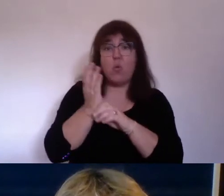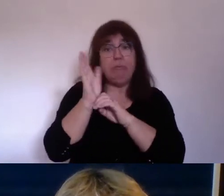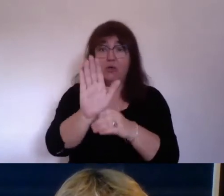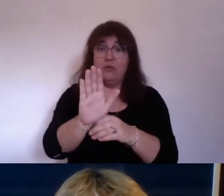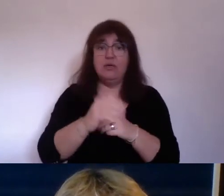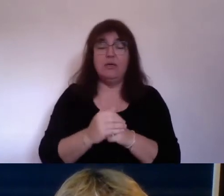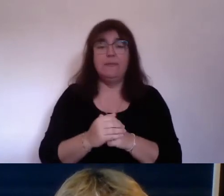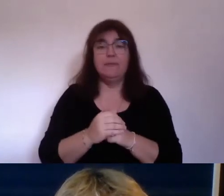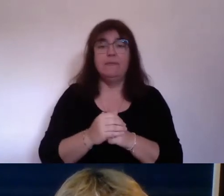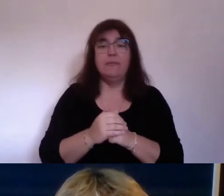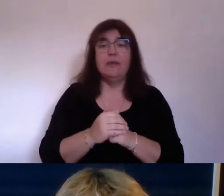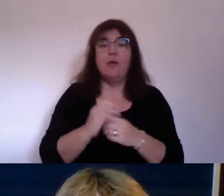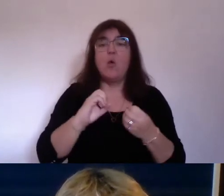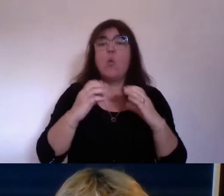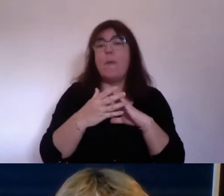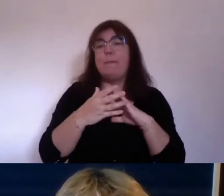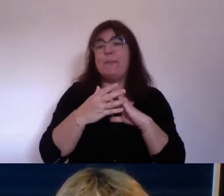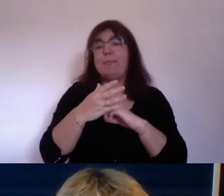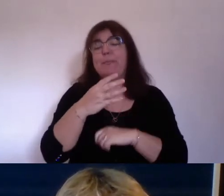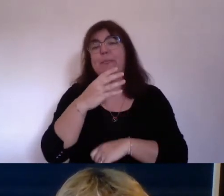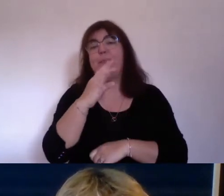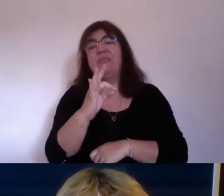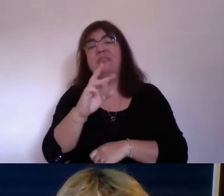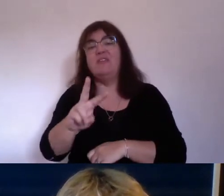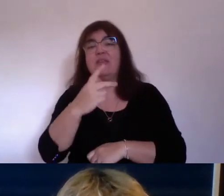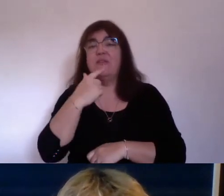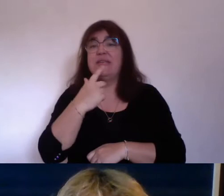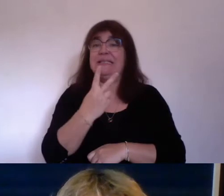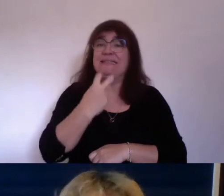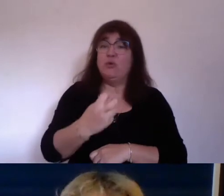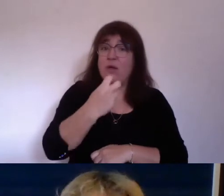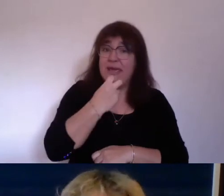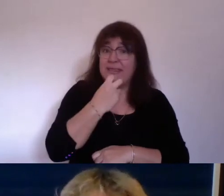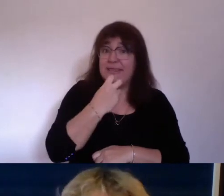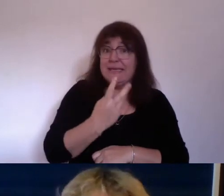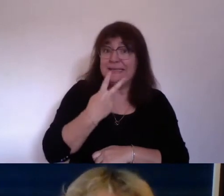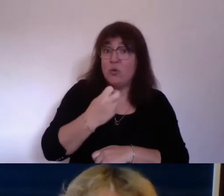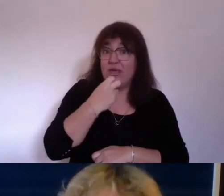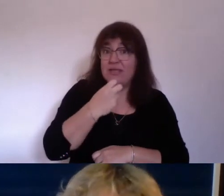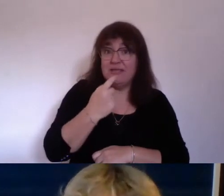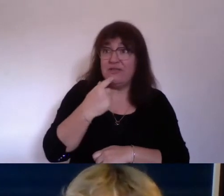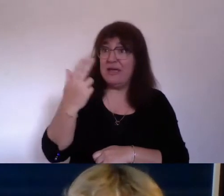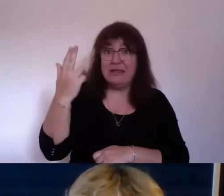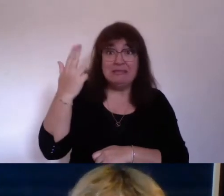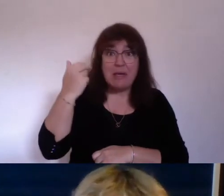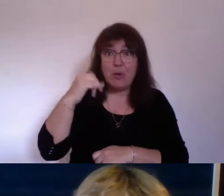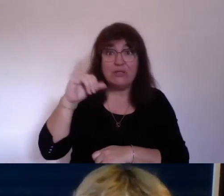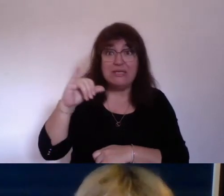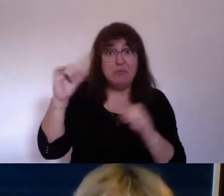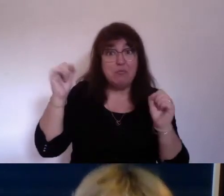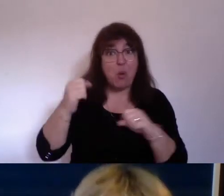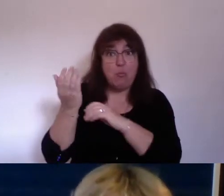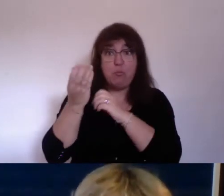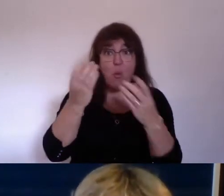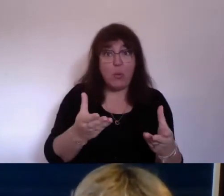web TV, c'est qu'elle est citoyenne, positive et inclusive. Alors, citoyenne, ça veut dire quoi ? C'est-à-dire que n'importe quel citoyen peut proposer une émission. Proposer, ça ne veut pas dire qu'on va